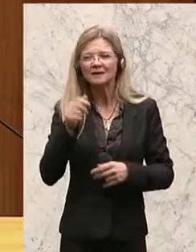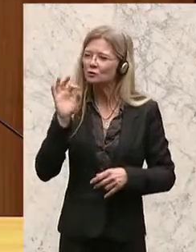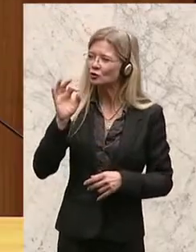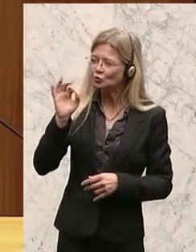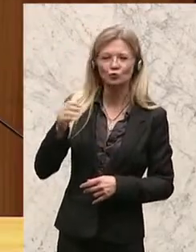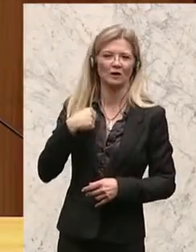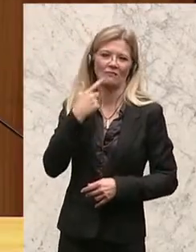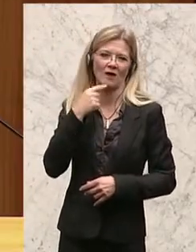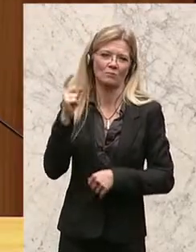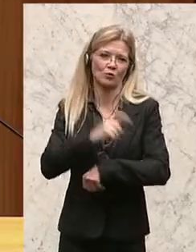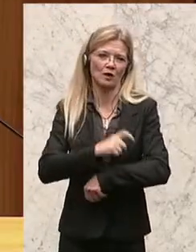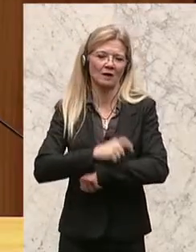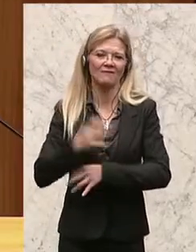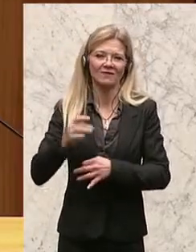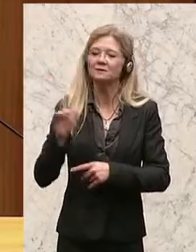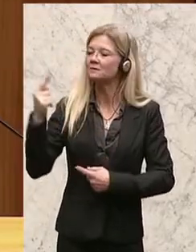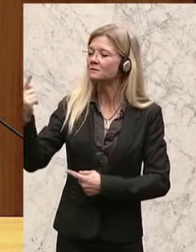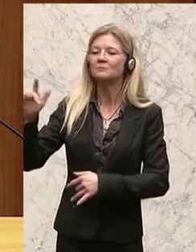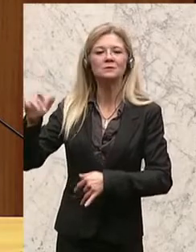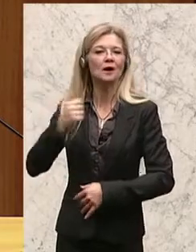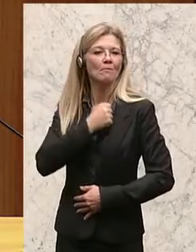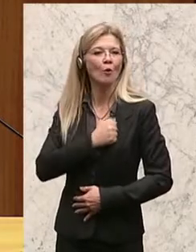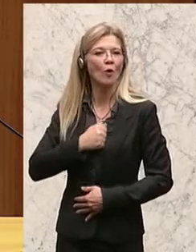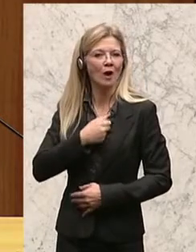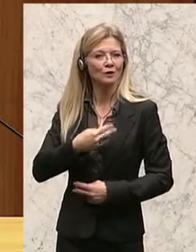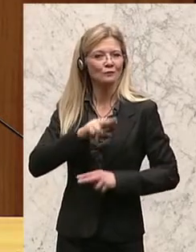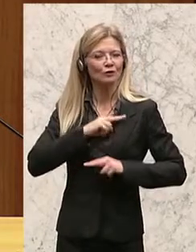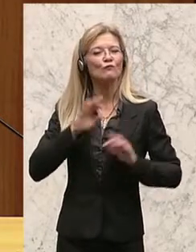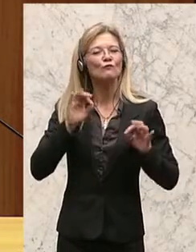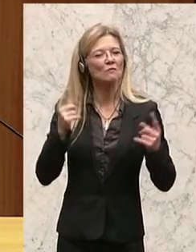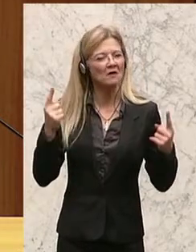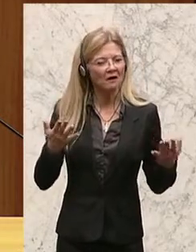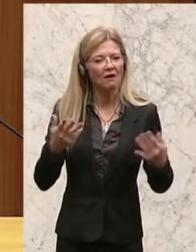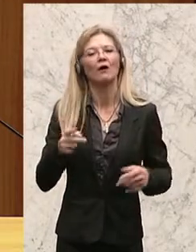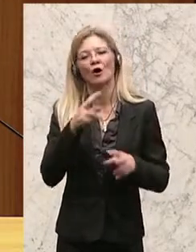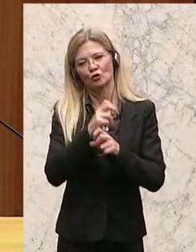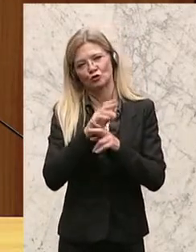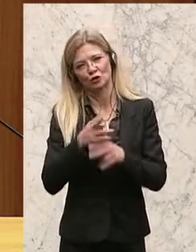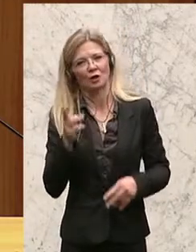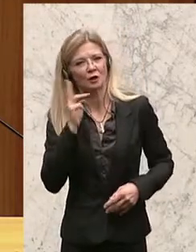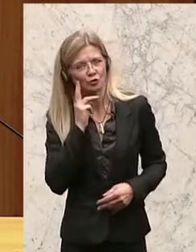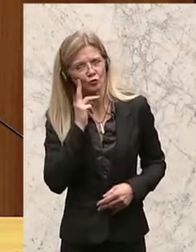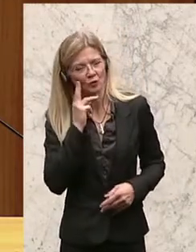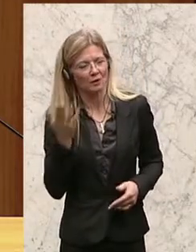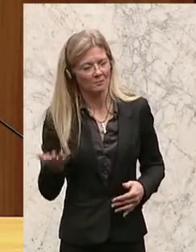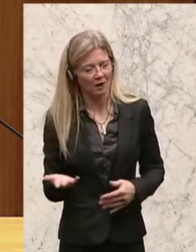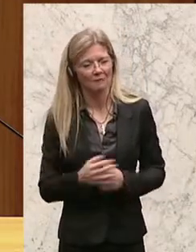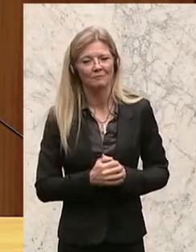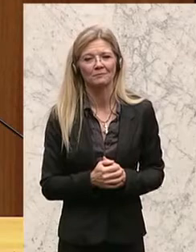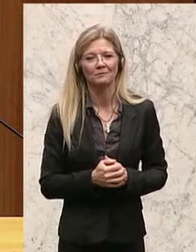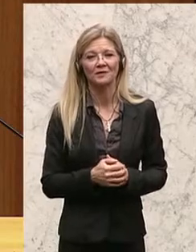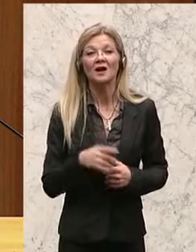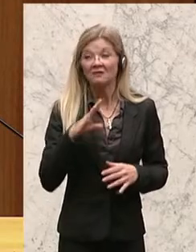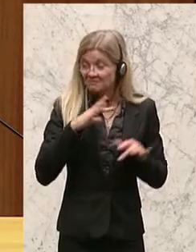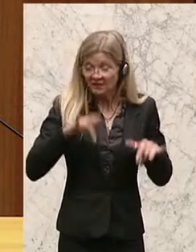die moralische Verantwortung für österreichische Unternehmen. Und genau die haben wir und die nehmen wir aber nicht wahr. Herr Bundesminister, die